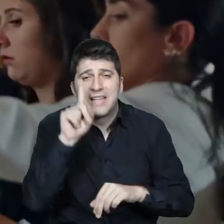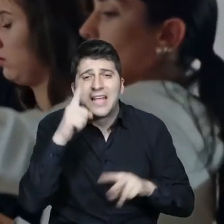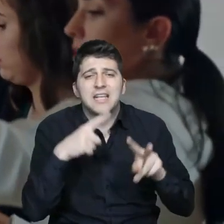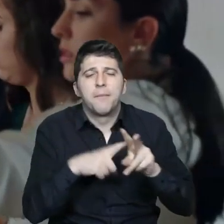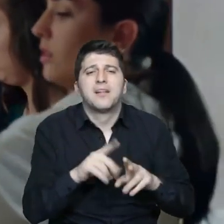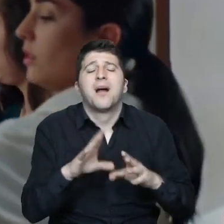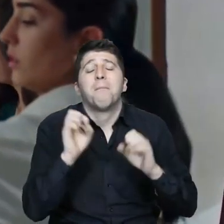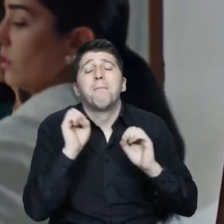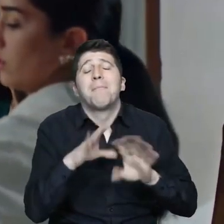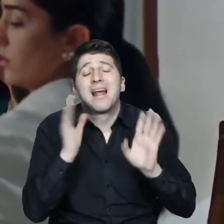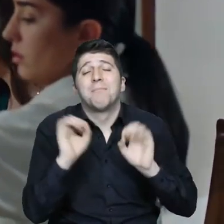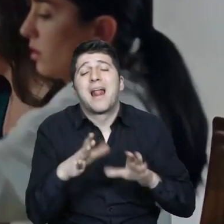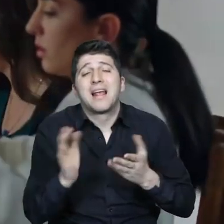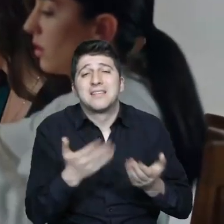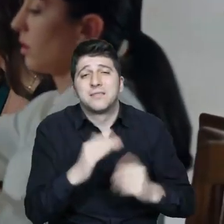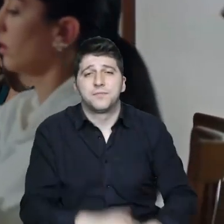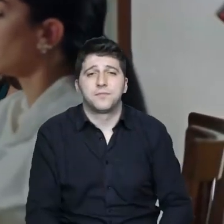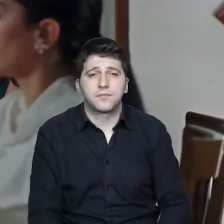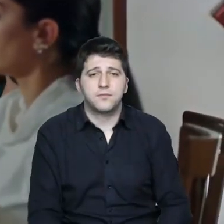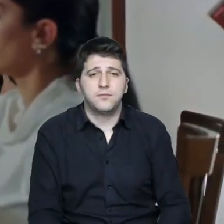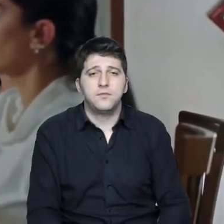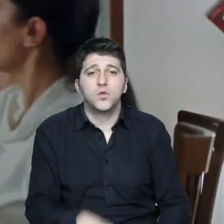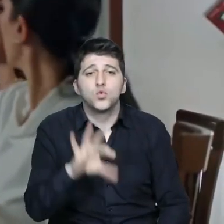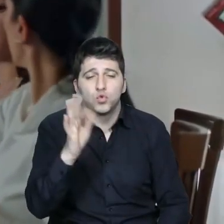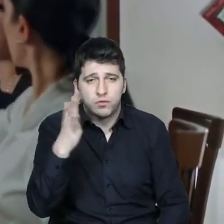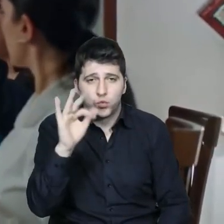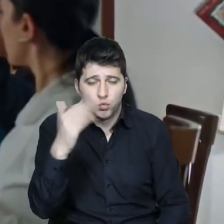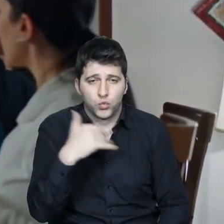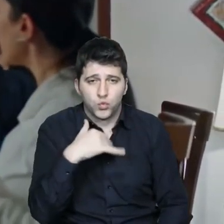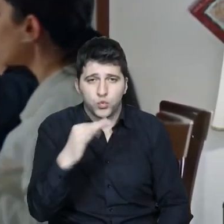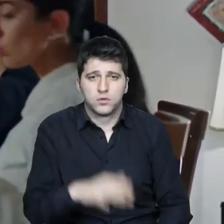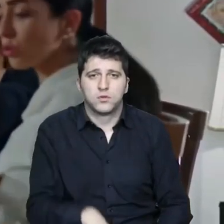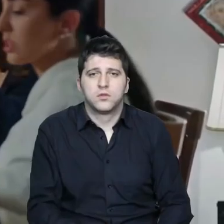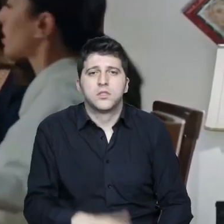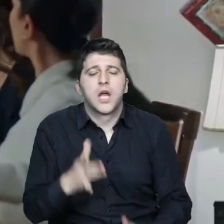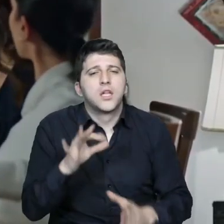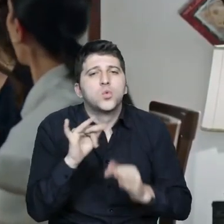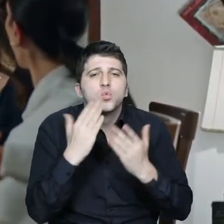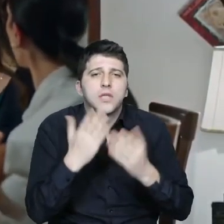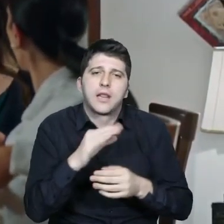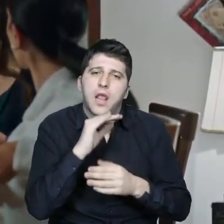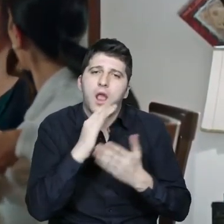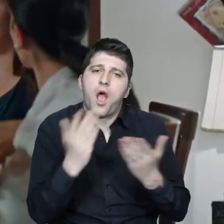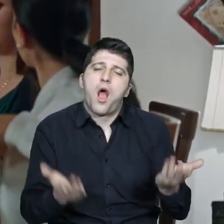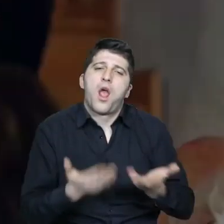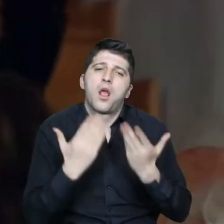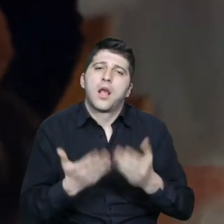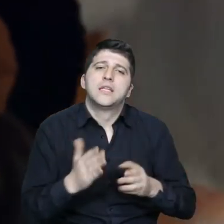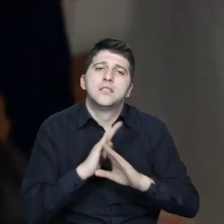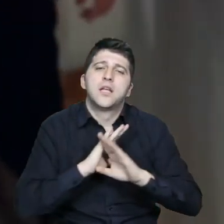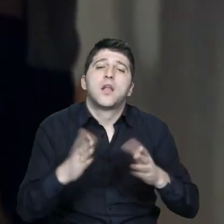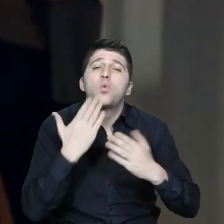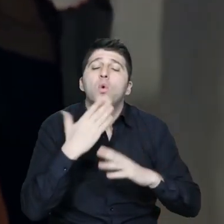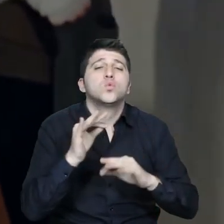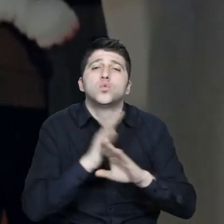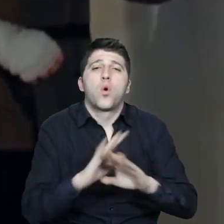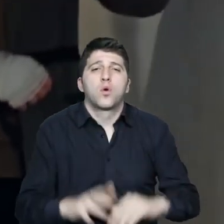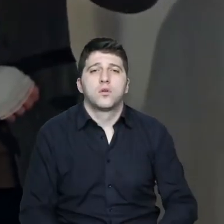Ya bırak sen şimdi onu. Tuz verin bana, tuz. Ya ne tuzu? Dede hala ya. Yeter, yok tuz